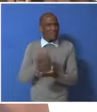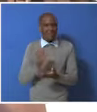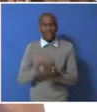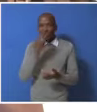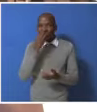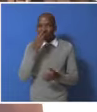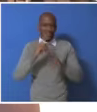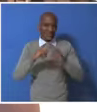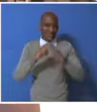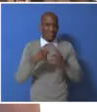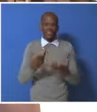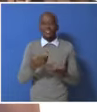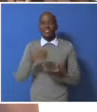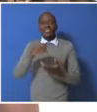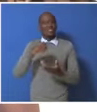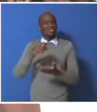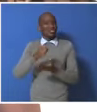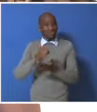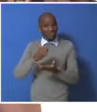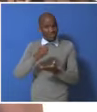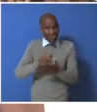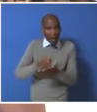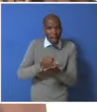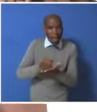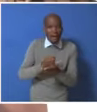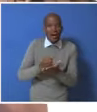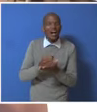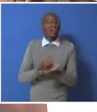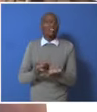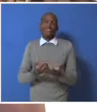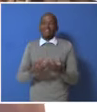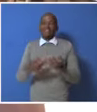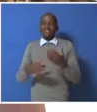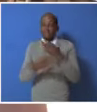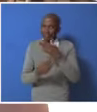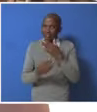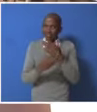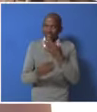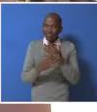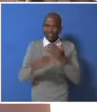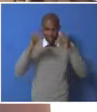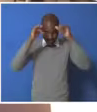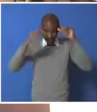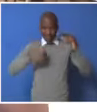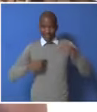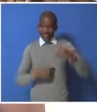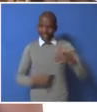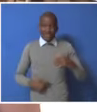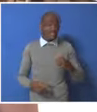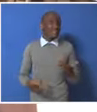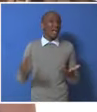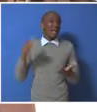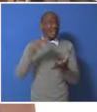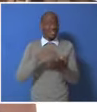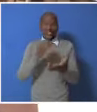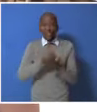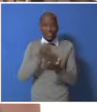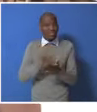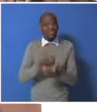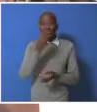from setampa to dirobe to dijwala tsa malatsi otlhe mo lapeng rapa ka